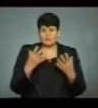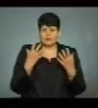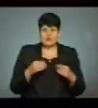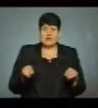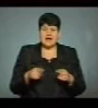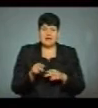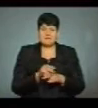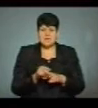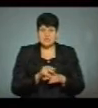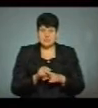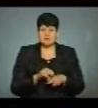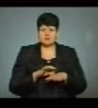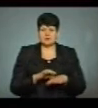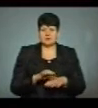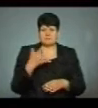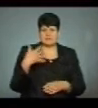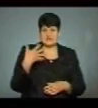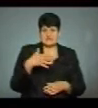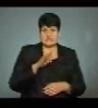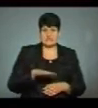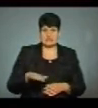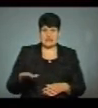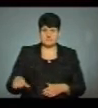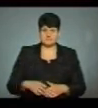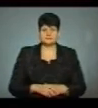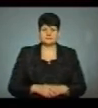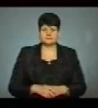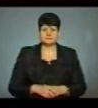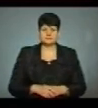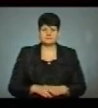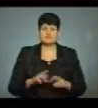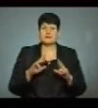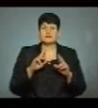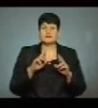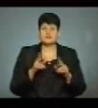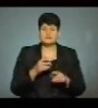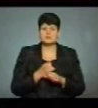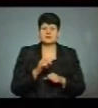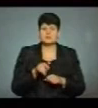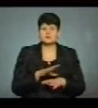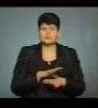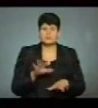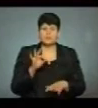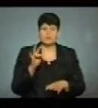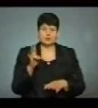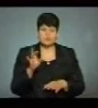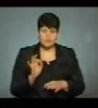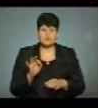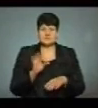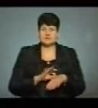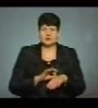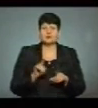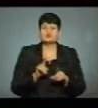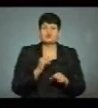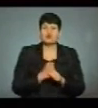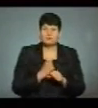реабілітації в цьому центрі проходять 50 дітей. Як попередити виникнення онкозахворювань і що робити, якщо їх